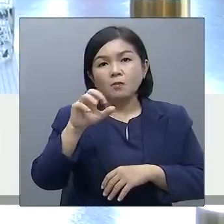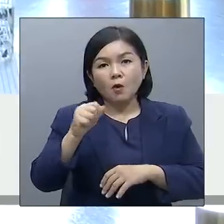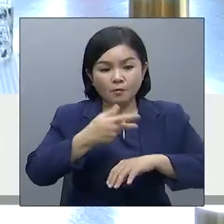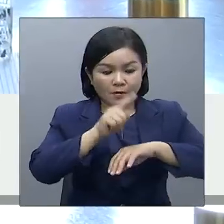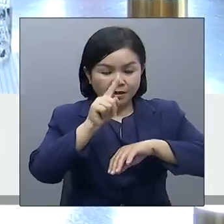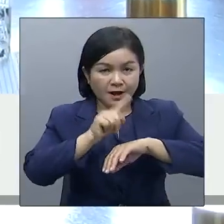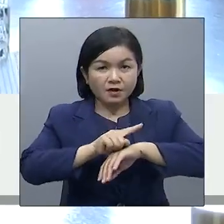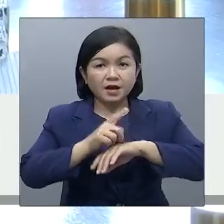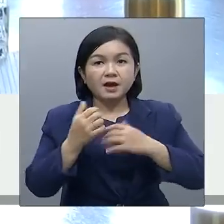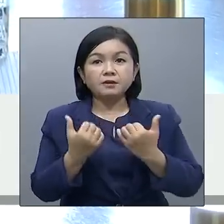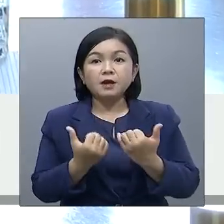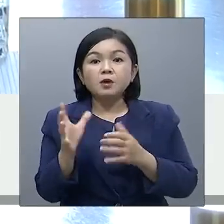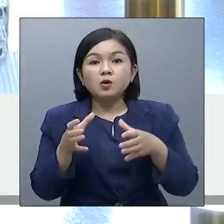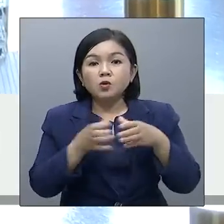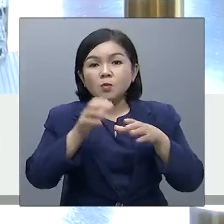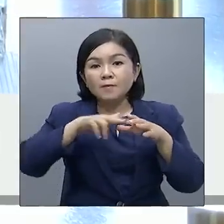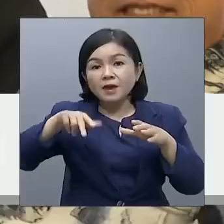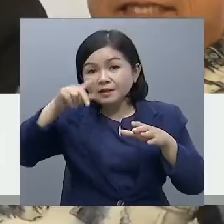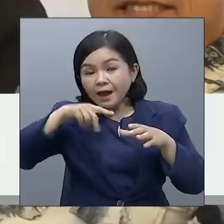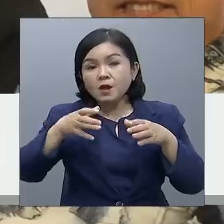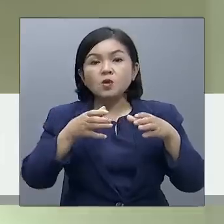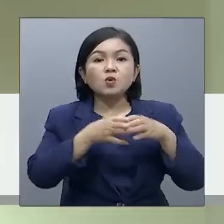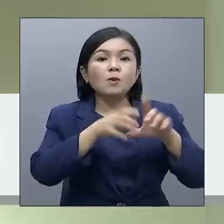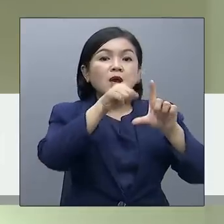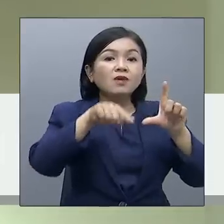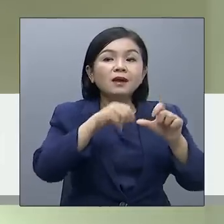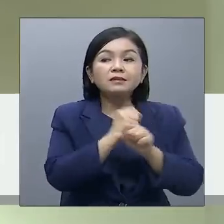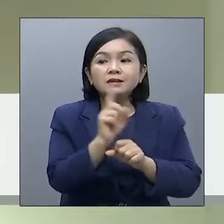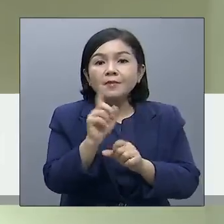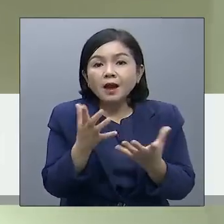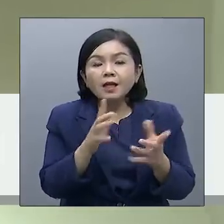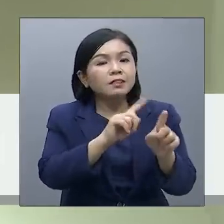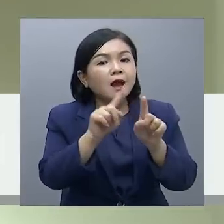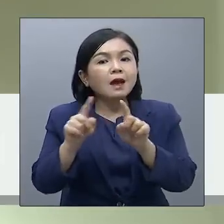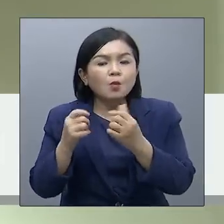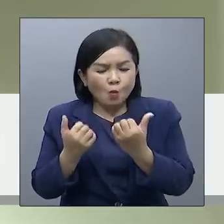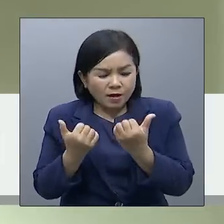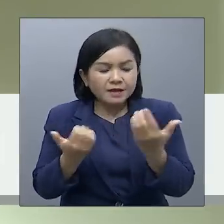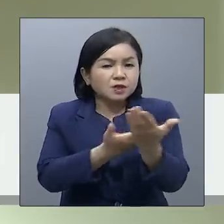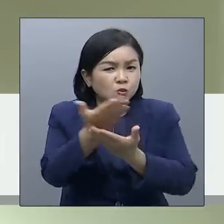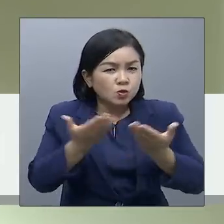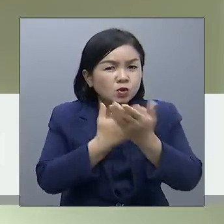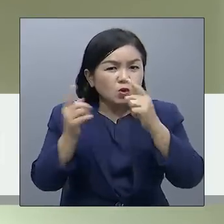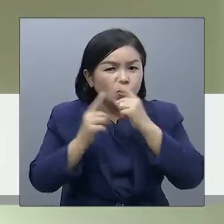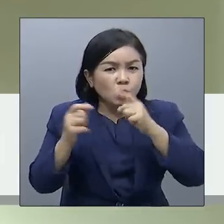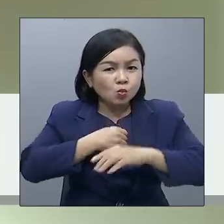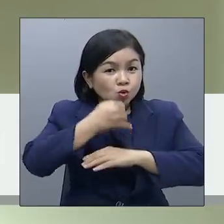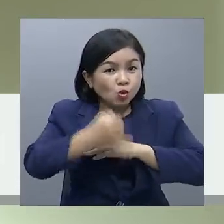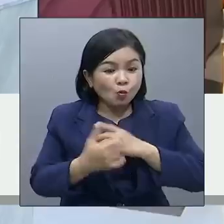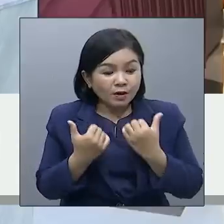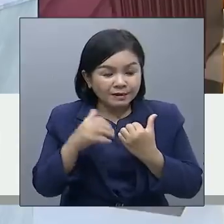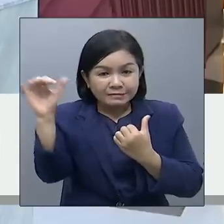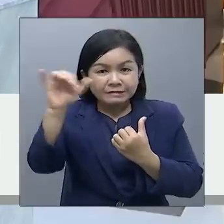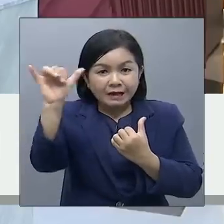ว่า2พรรคเพื่อไทยก้าวไกลจะเอายังไงค่ะแต่ว่าทุกประเด็นหารือนะคะไม่น่าจะจบแค่วันนี้ค่ะต้องติดต